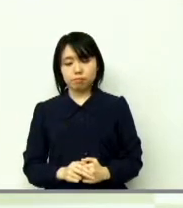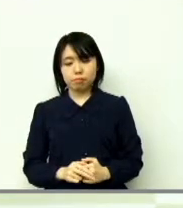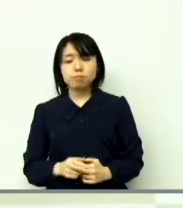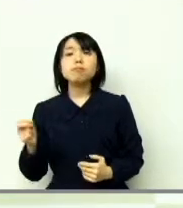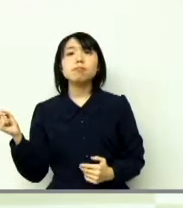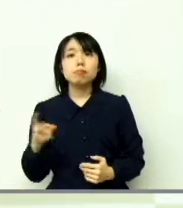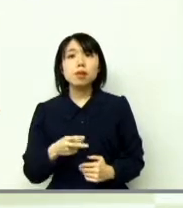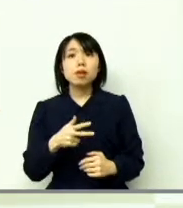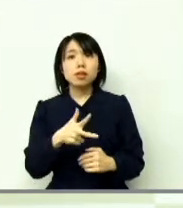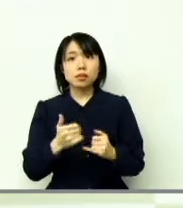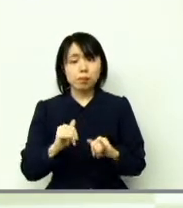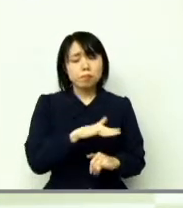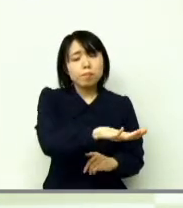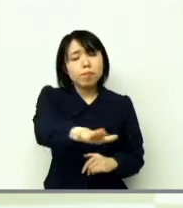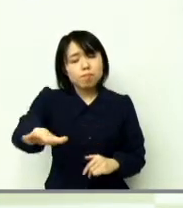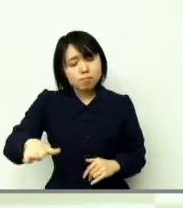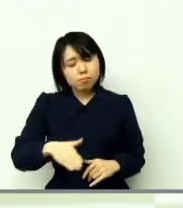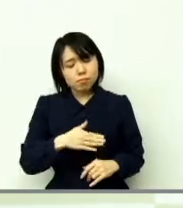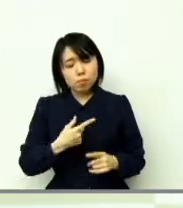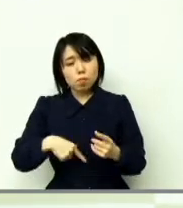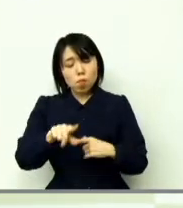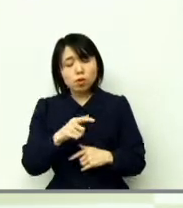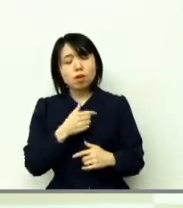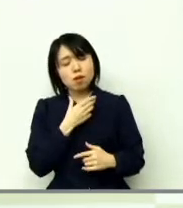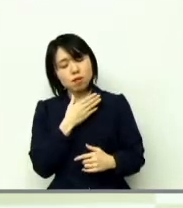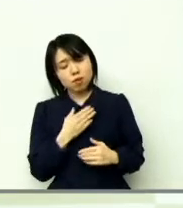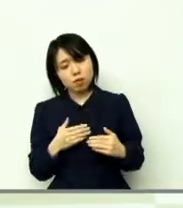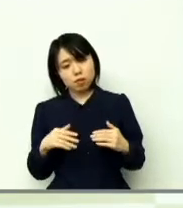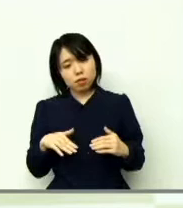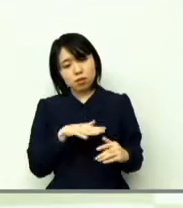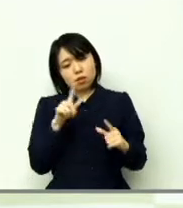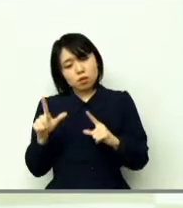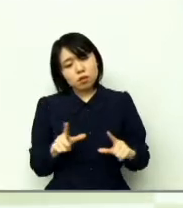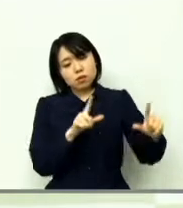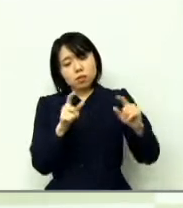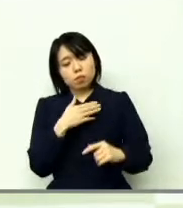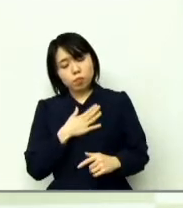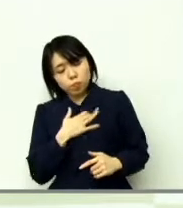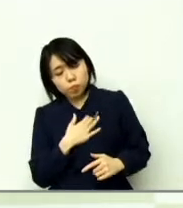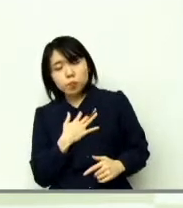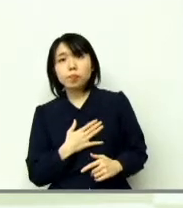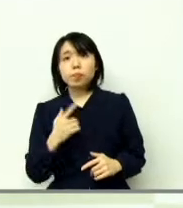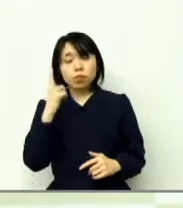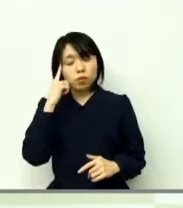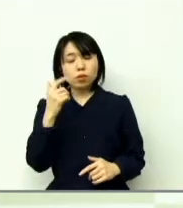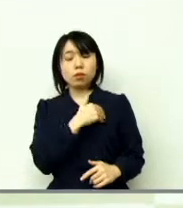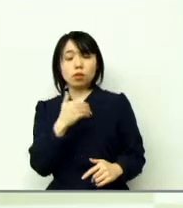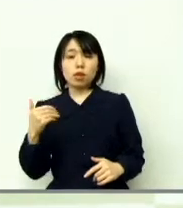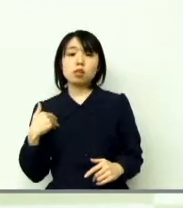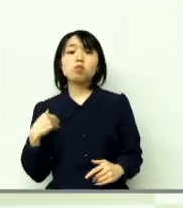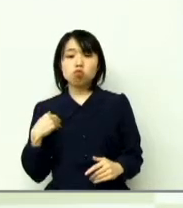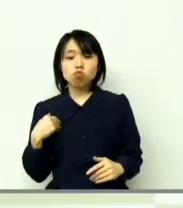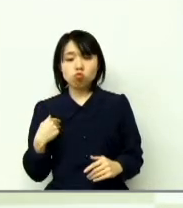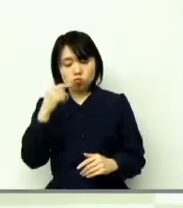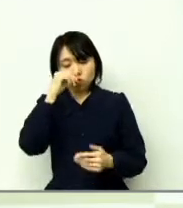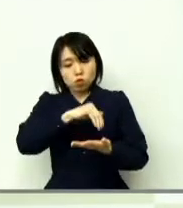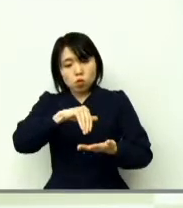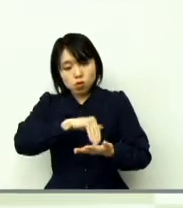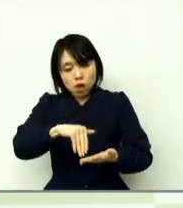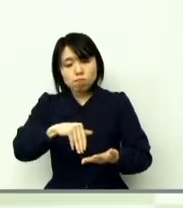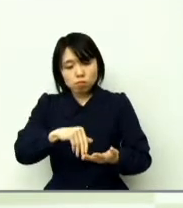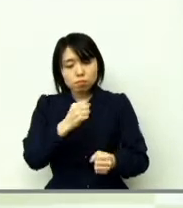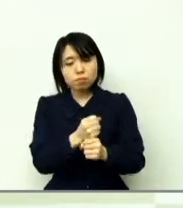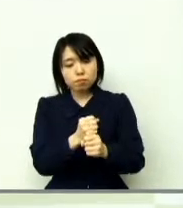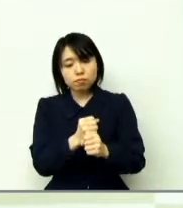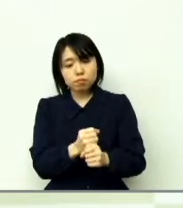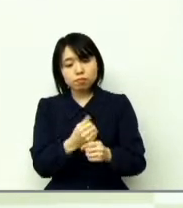が住みやすいというふうに感じていただけるための予算編成を行いたいと行ってきたというふうに言えると思っ